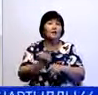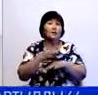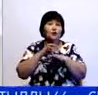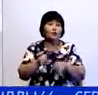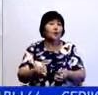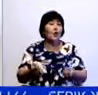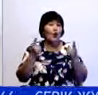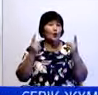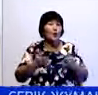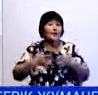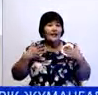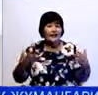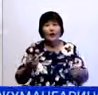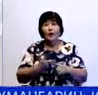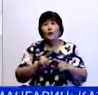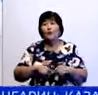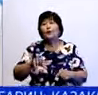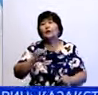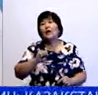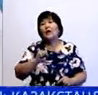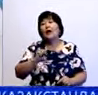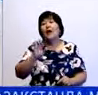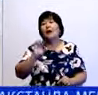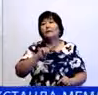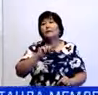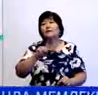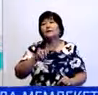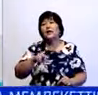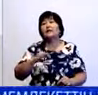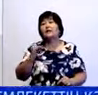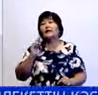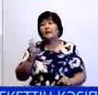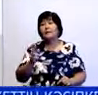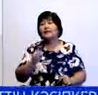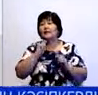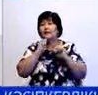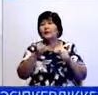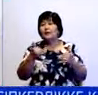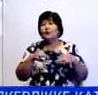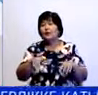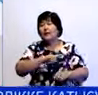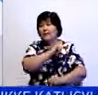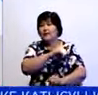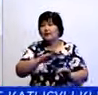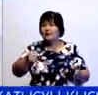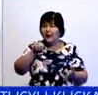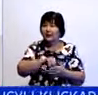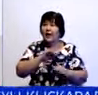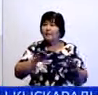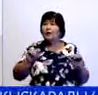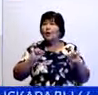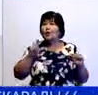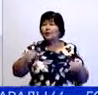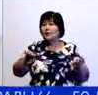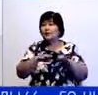Осы үлкен деңгейде осы Абзал және компания тоқ серіктестігінің жүлдесіне тұңғыш рет осы ауылымызда ұйымдастырып отырмыз. Өте мықты балдар келіп қатысты. Балдар